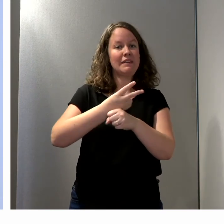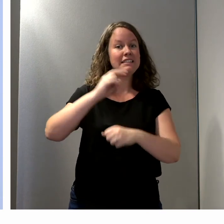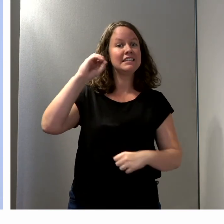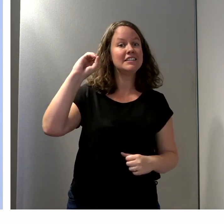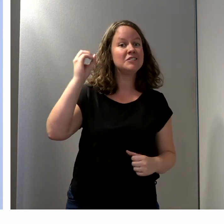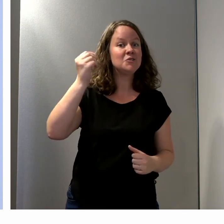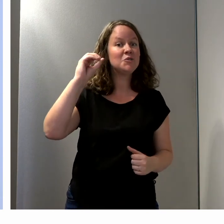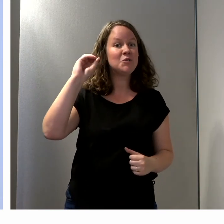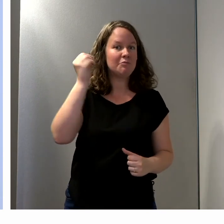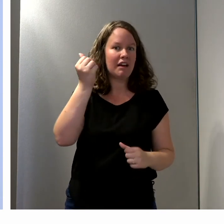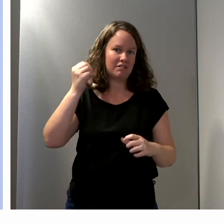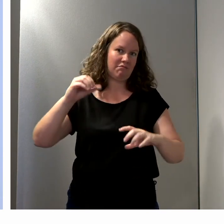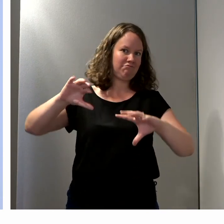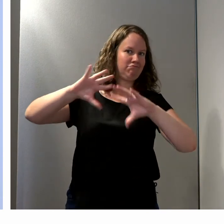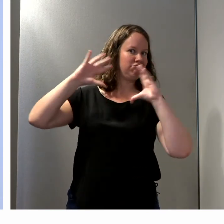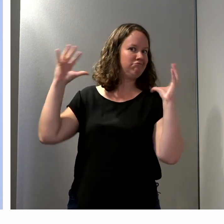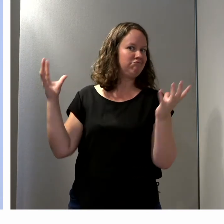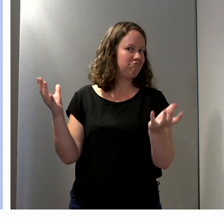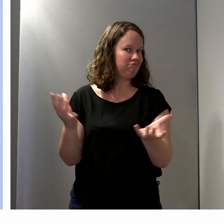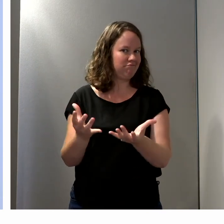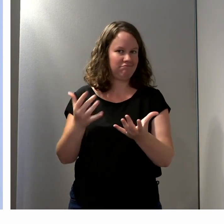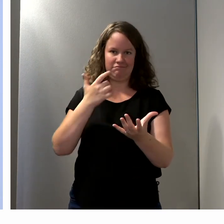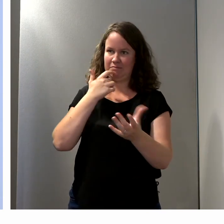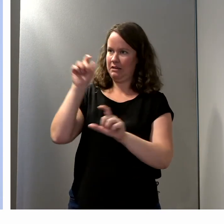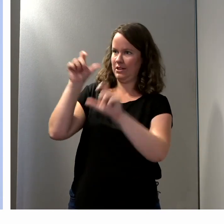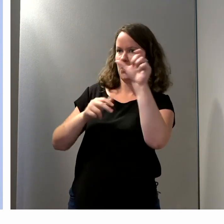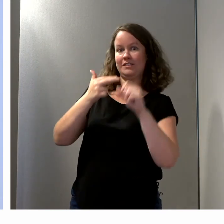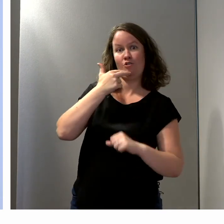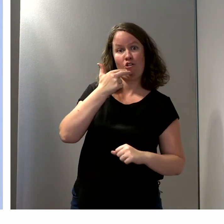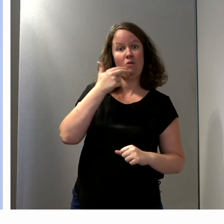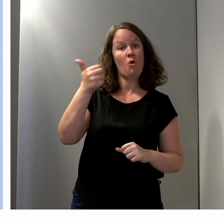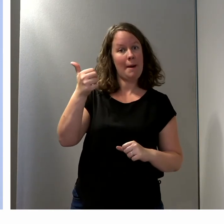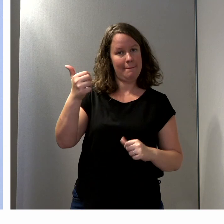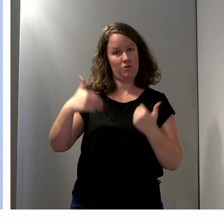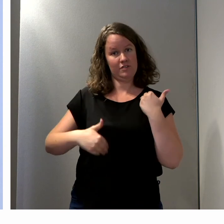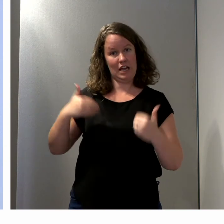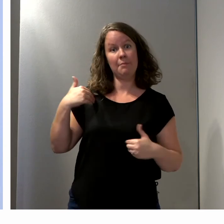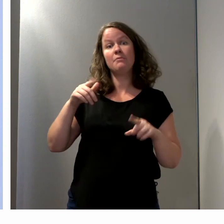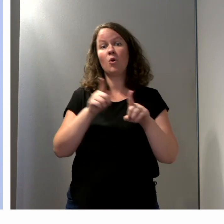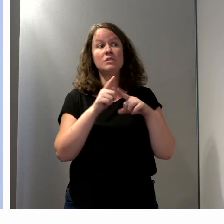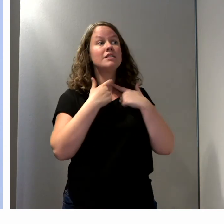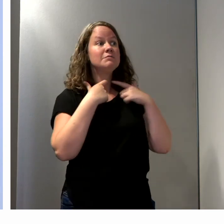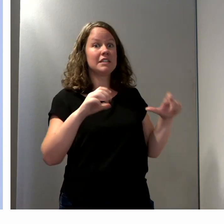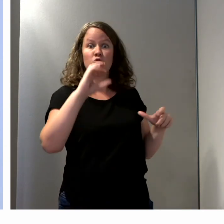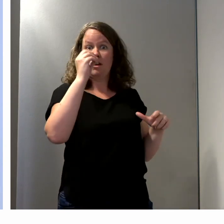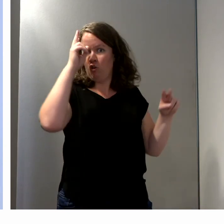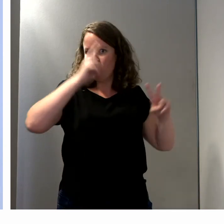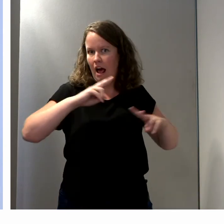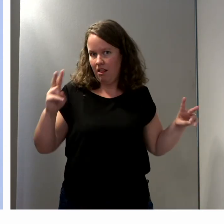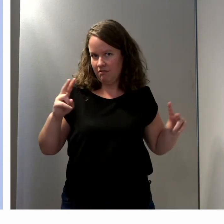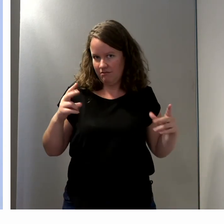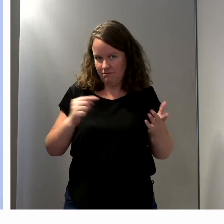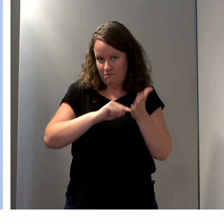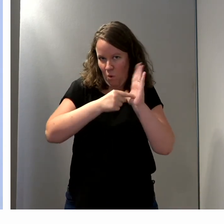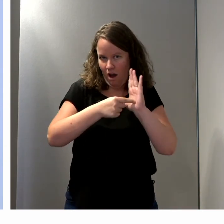en compte, certes, les utilisateurs en situation de handicap, mais l'accessibilité numérique tout court. C'est aussi ce que je retiens de notre